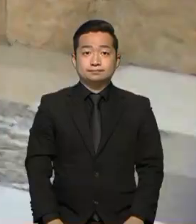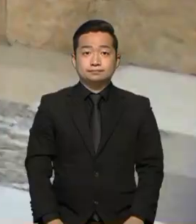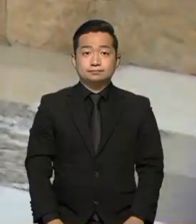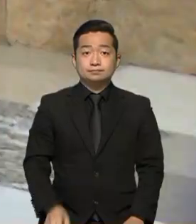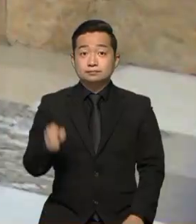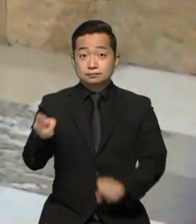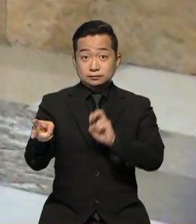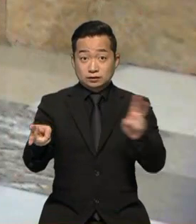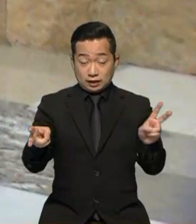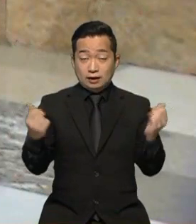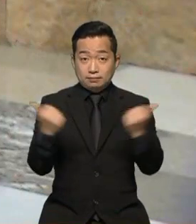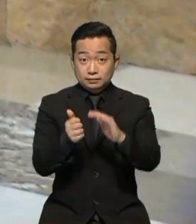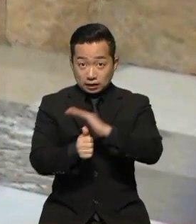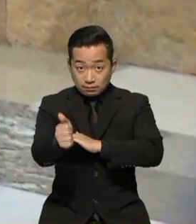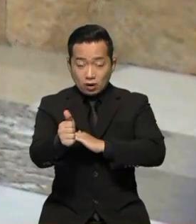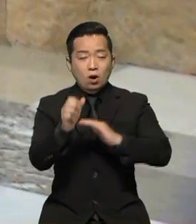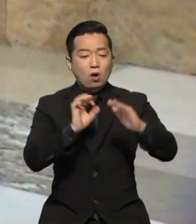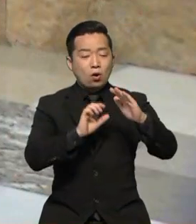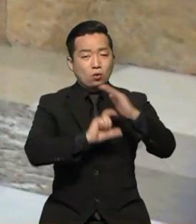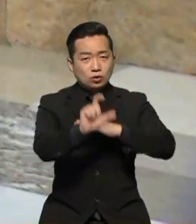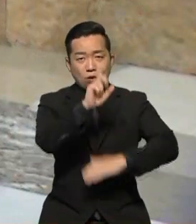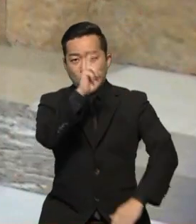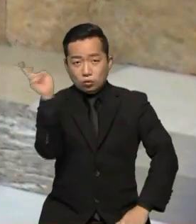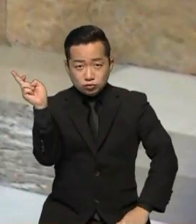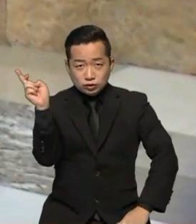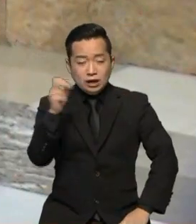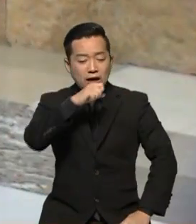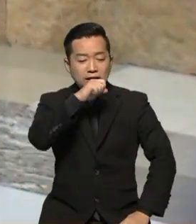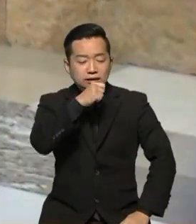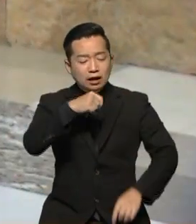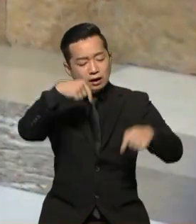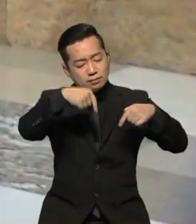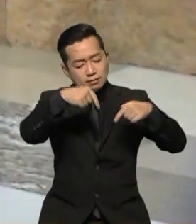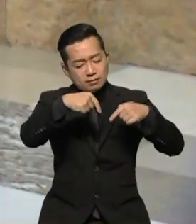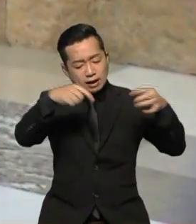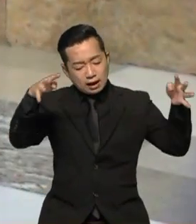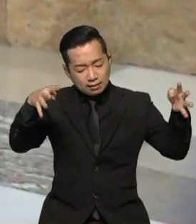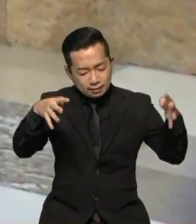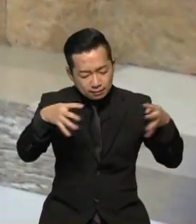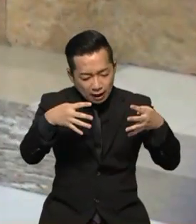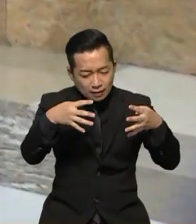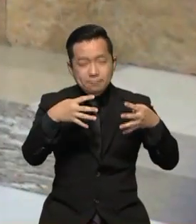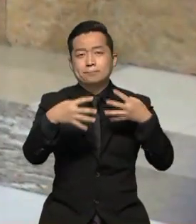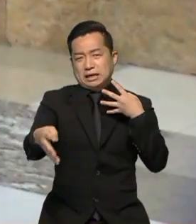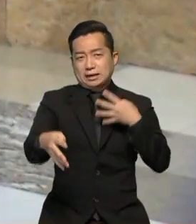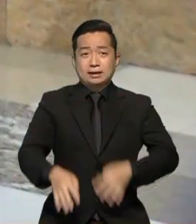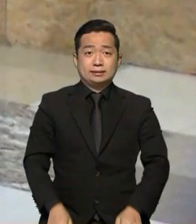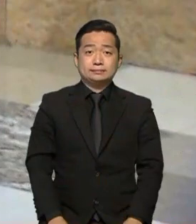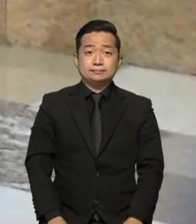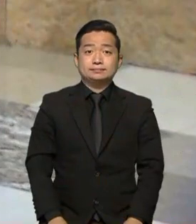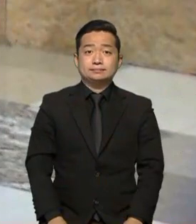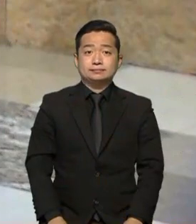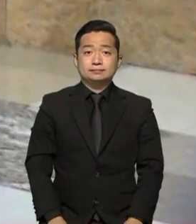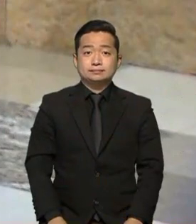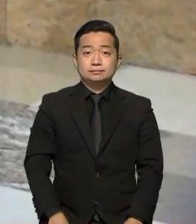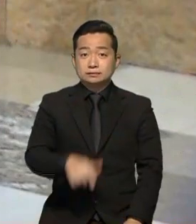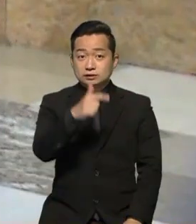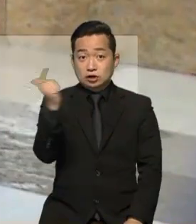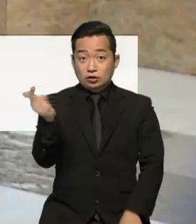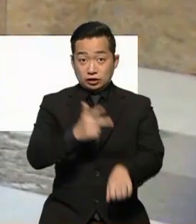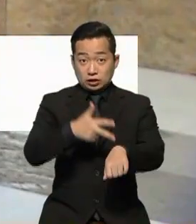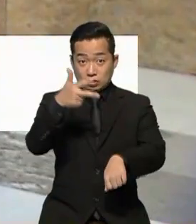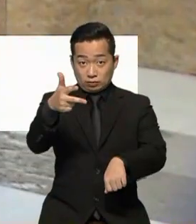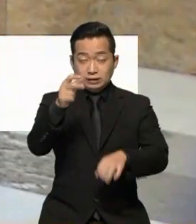여야 원내대표는 오전 오후 잇따라 예산안 타결을 위한 협상을 이어갔지만 끝내 합의에 이르진 못했습니다. 저녁